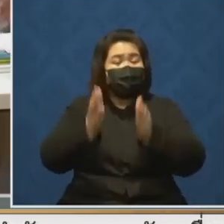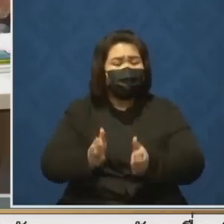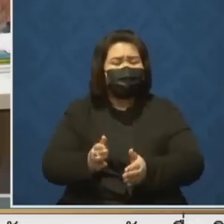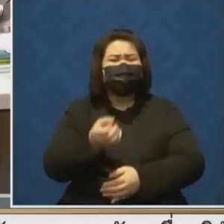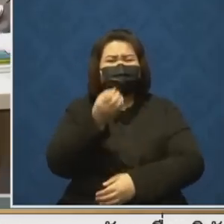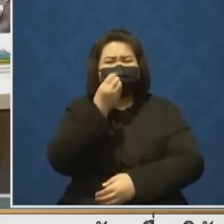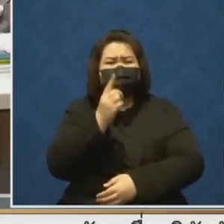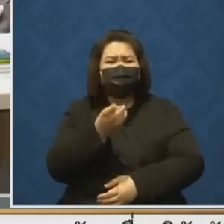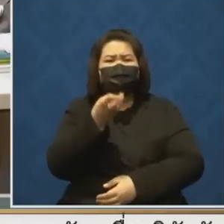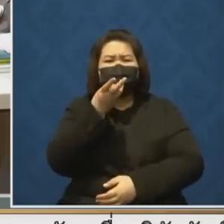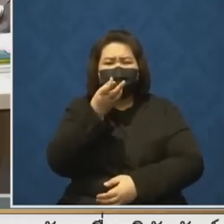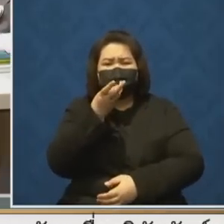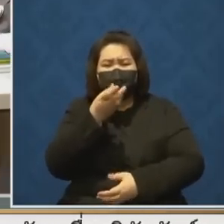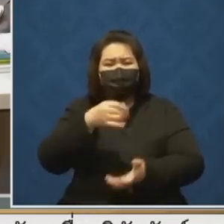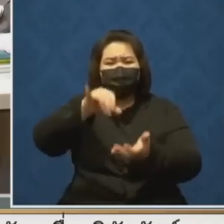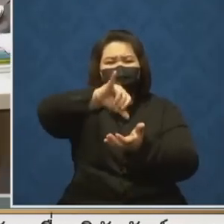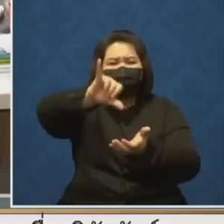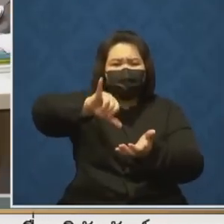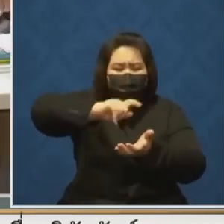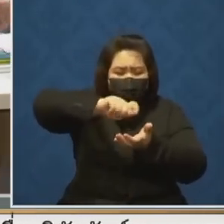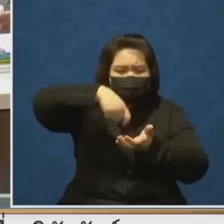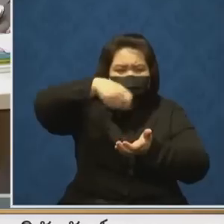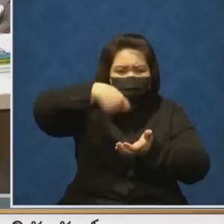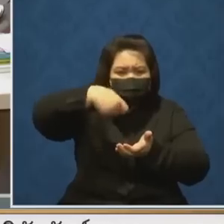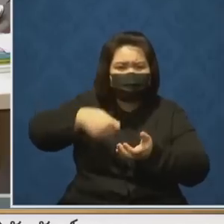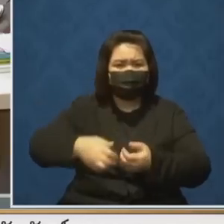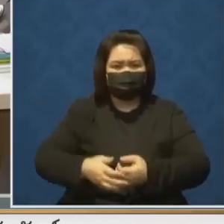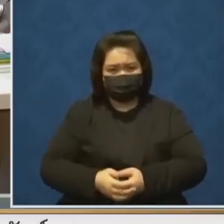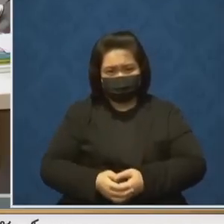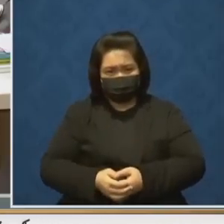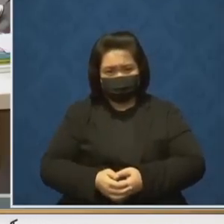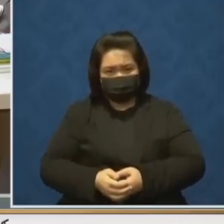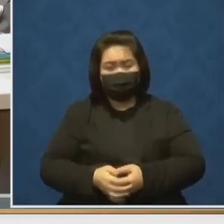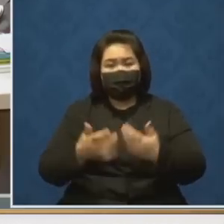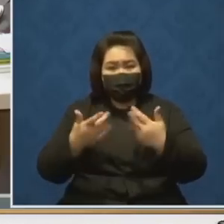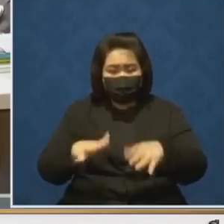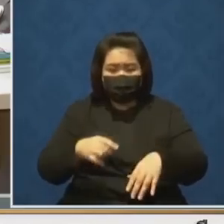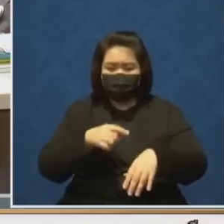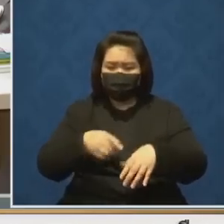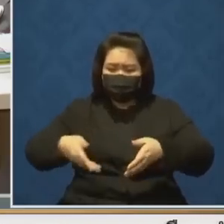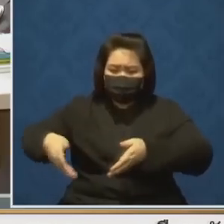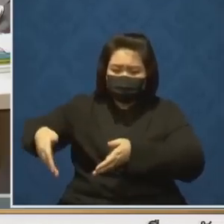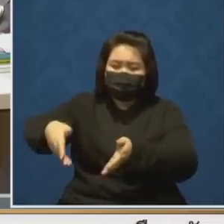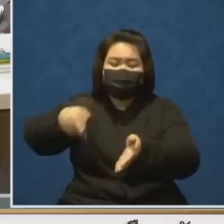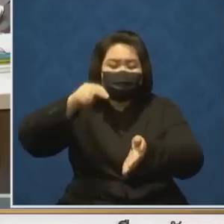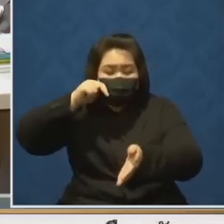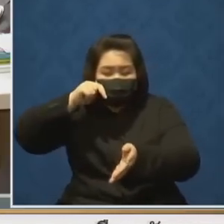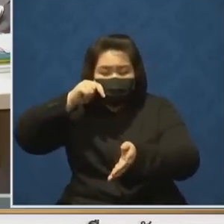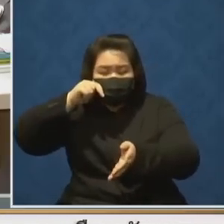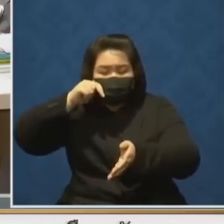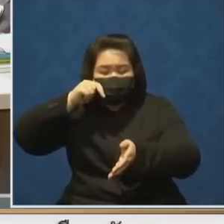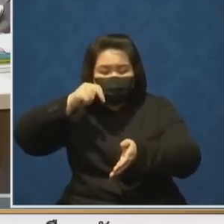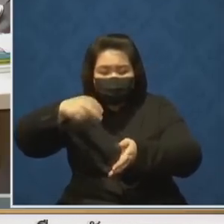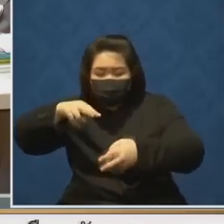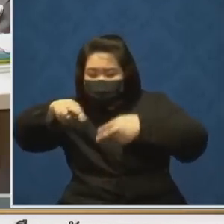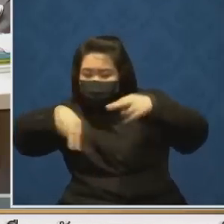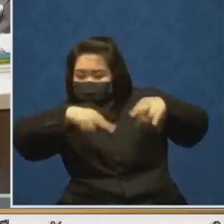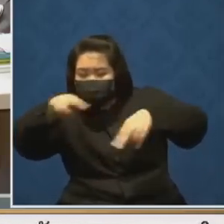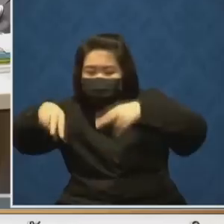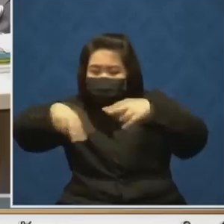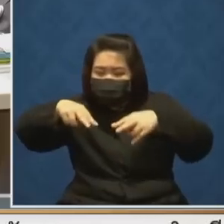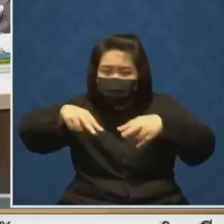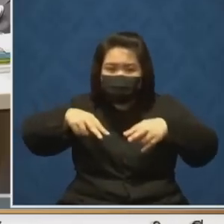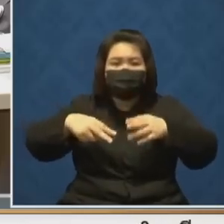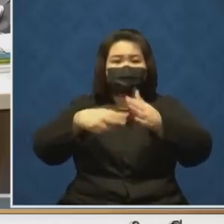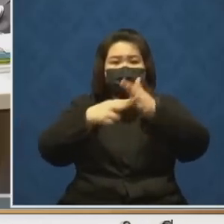ป่าในขณะที่ตองตรวจเวนยามที่สภานข้าแ่น้ำเจ้าพยากัทกขึนตรวจเข้มเพิ่มกำลังเศ้าสภ